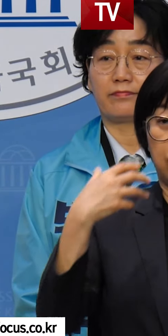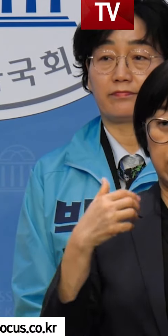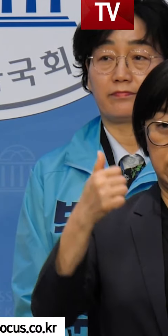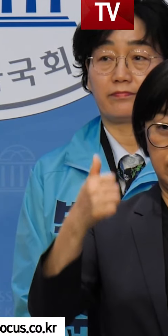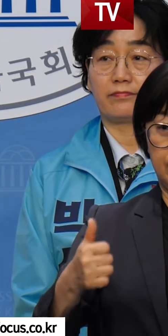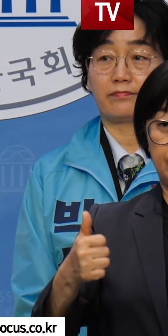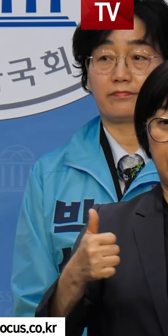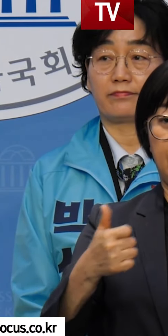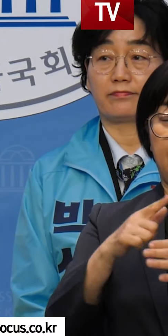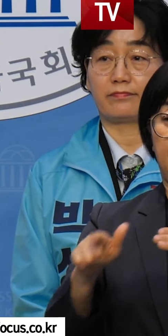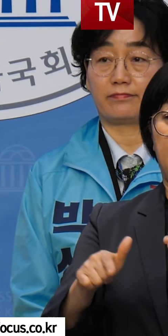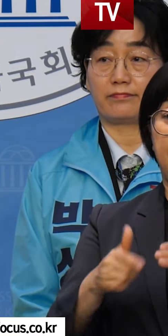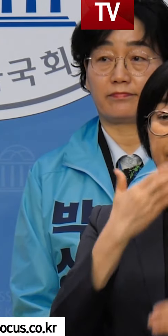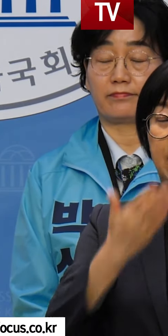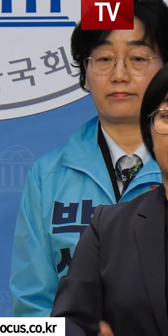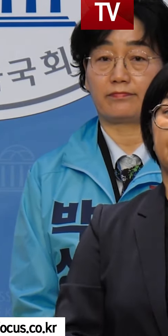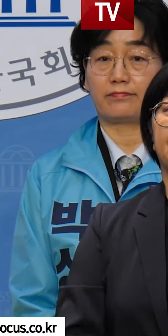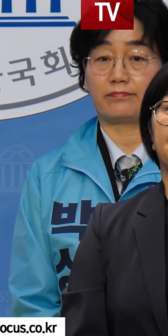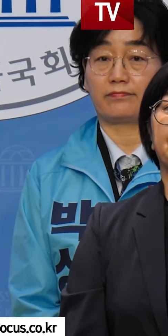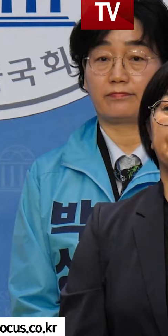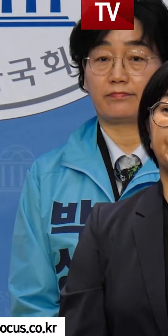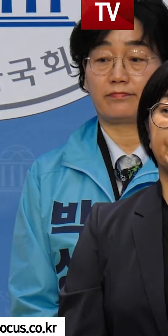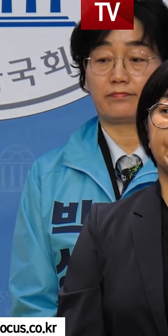심판하는 바로미터가 될 것입니다.